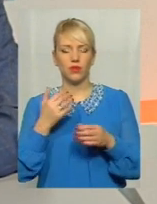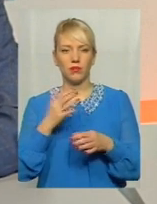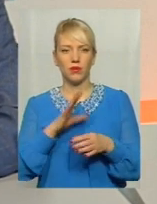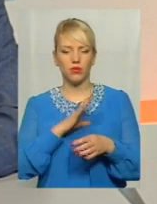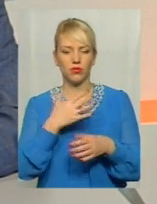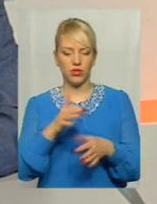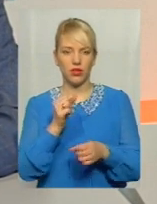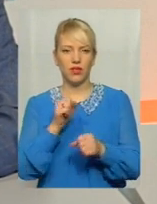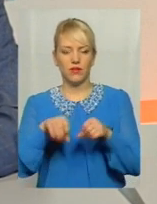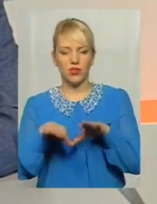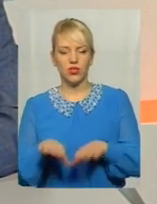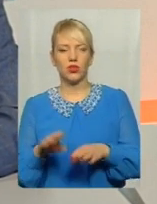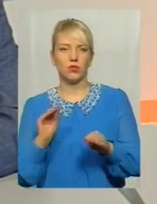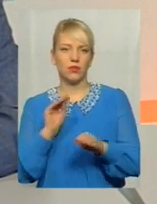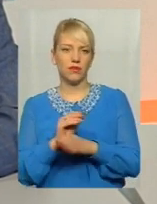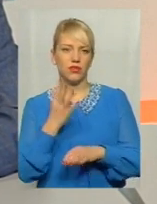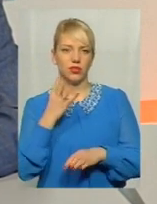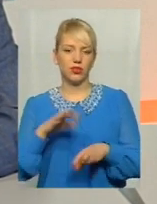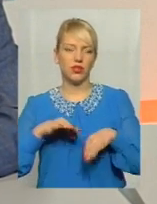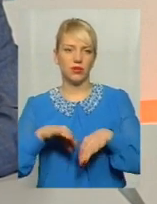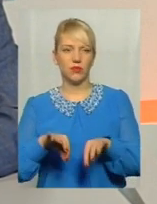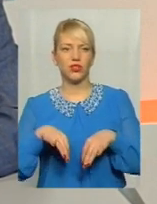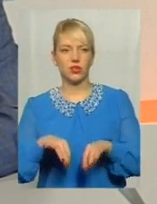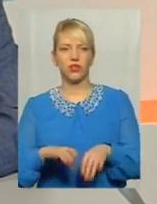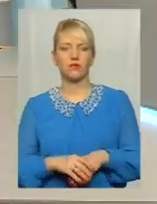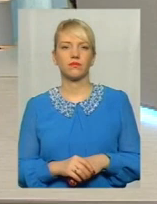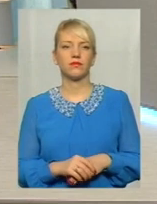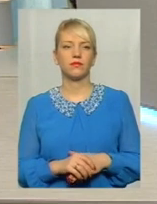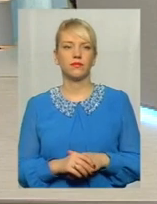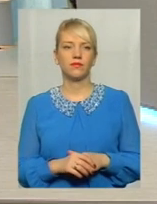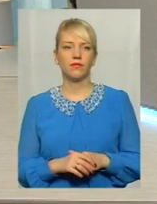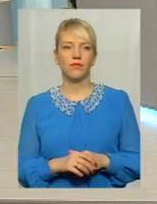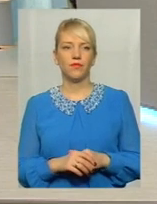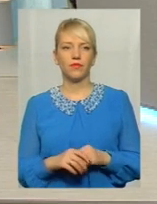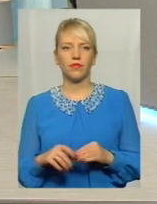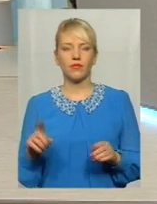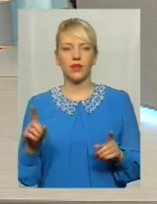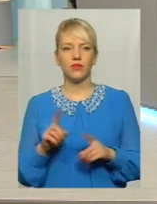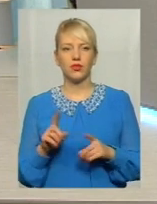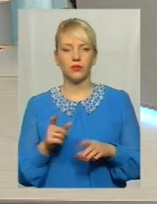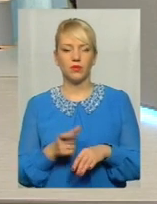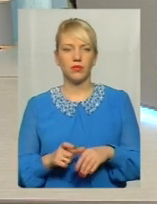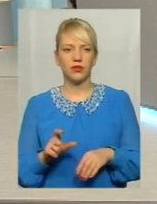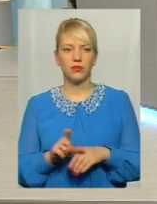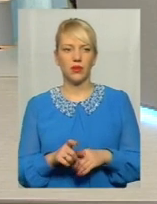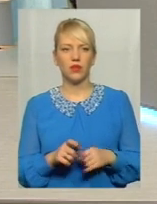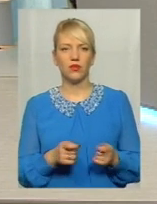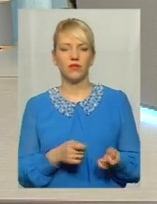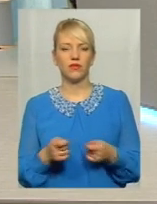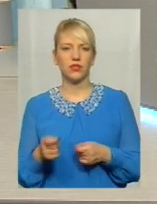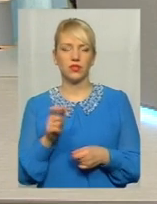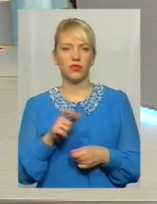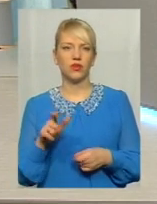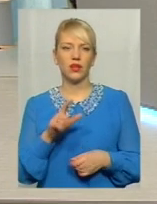ще 4 додаткових машини туди поставили надійні, да, щоб максимально вивезти мешканців